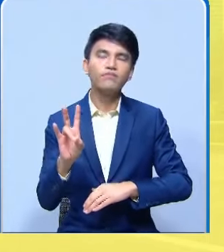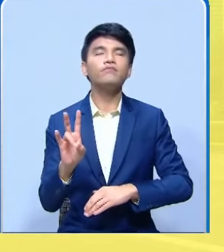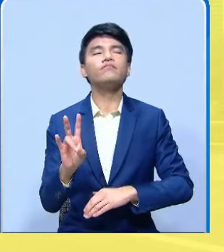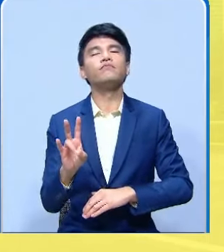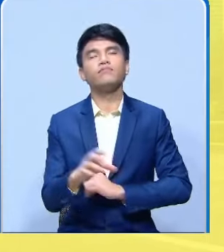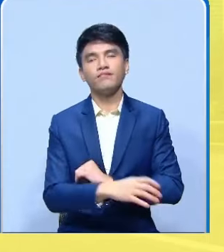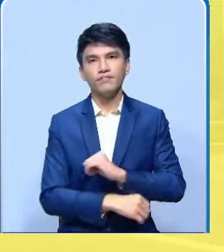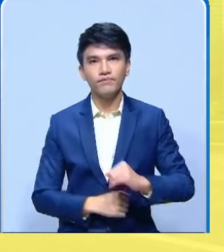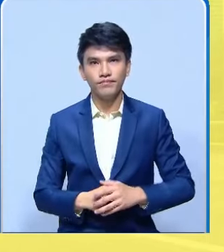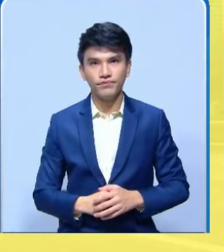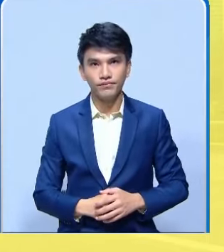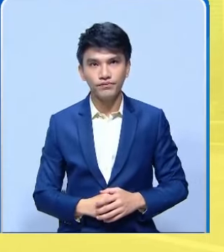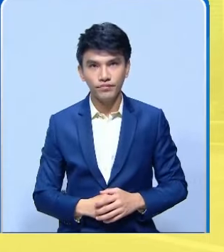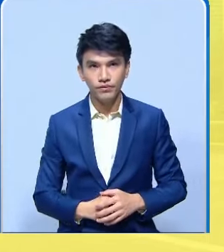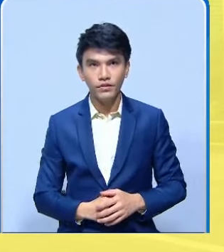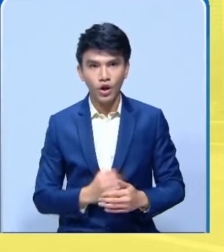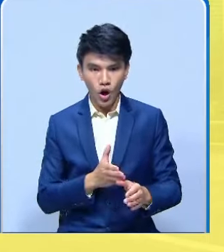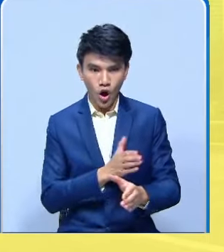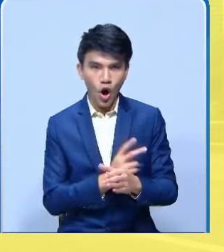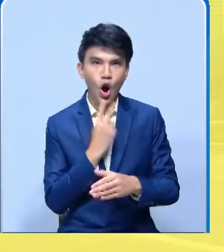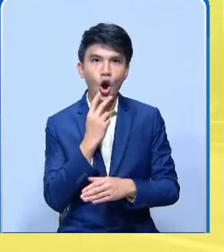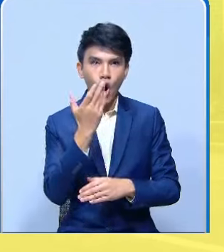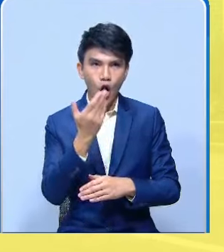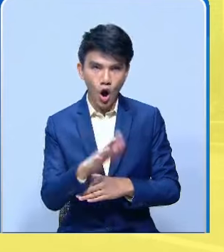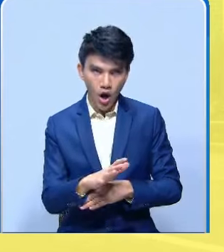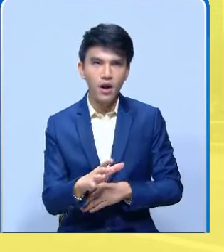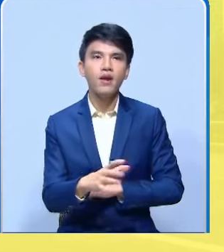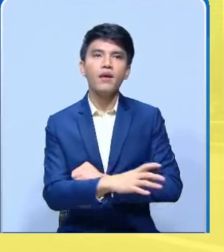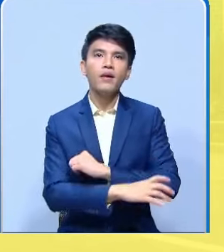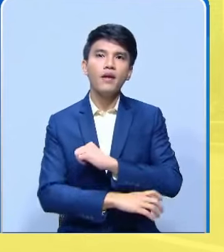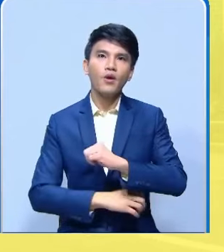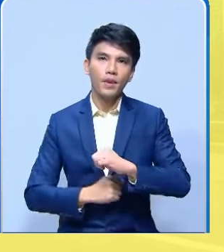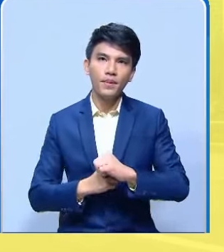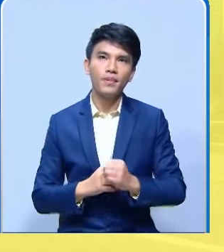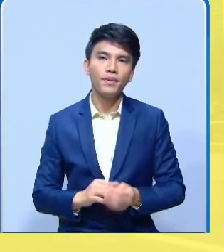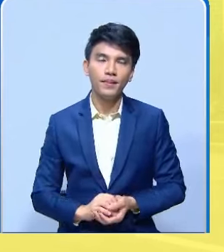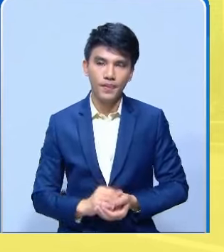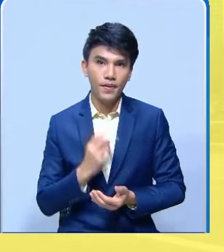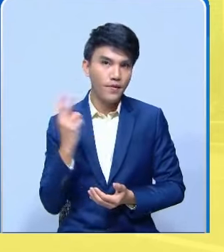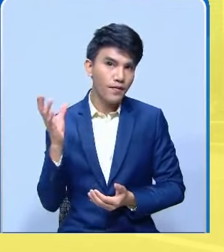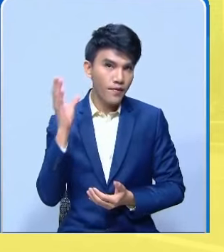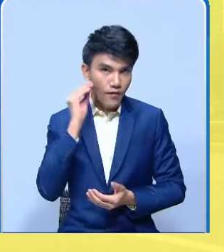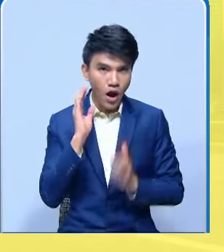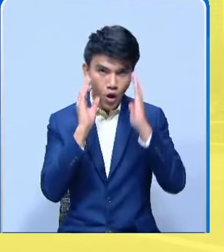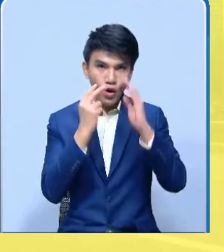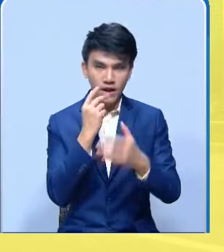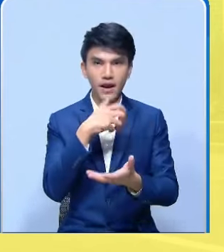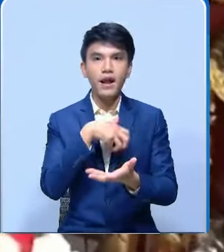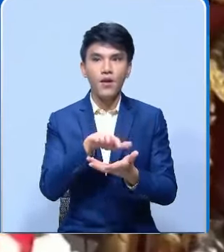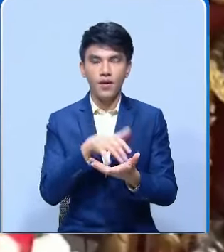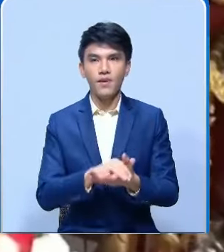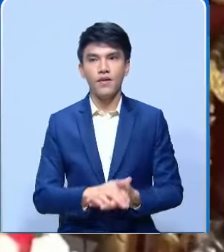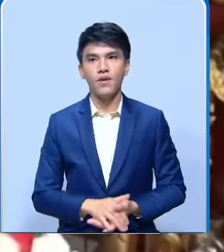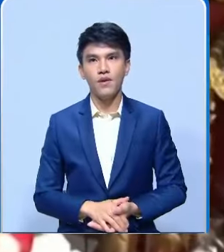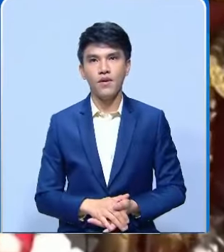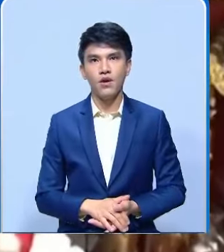ครับก็สังเกตได้ว่ามาดูลาดเหลาก่อนแล้วก่อนจะเกิดเหตุขึ้นที่ปั๊มก๊าซแห่งนี้ไปฟังเสียงผู้เห็นเหตุการณ์กันครับ พ